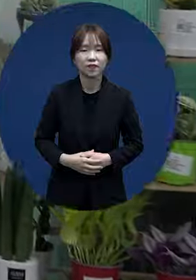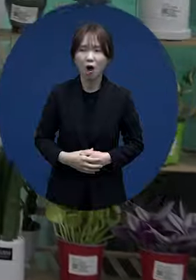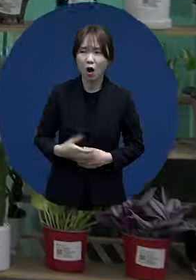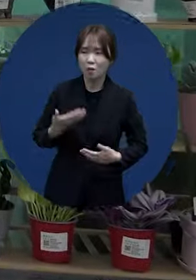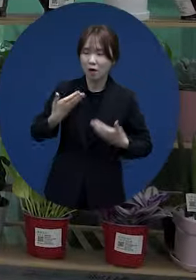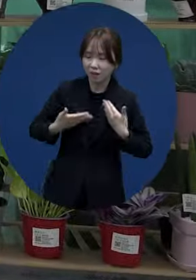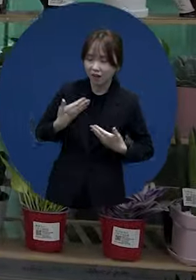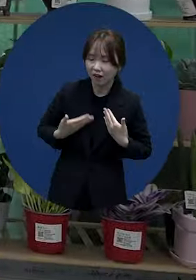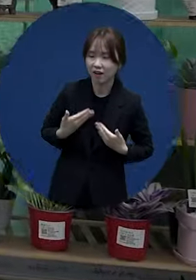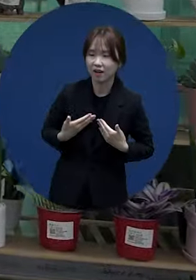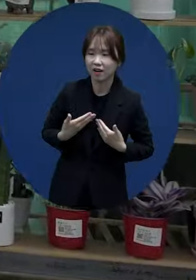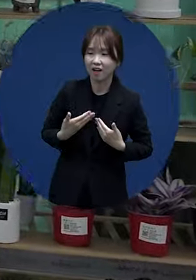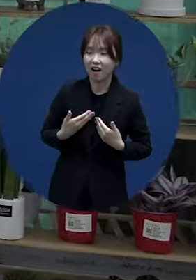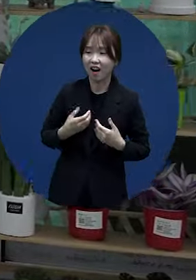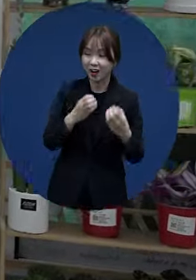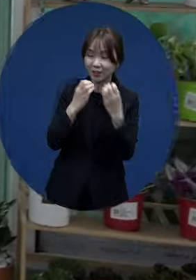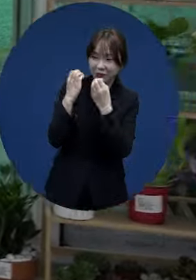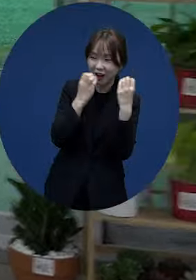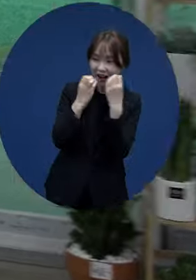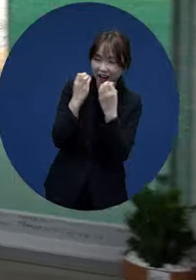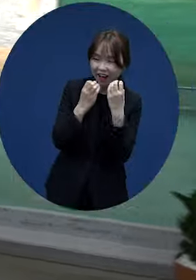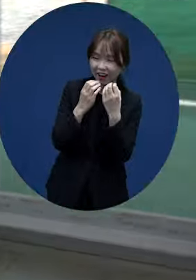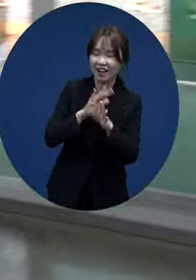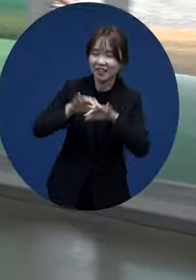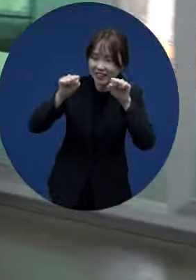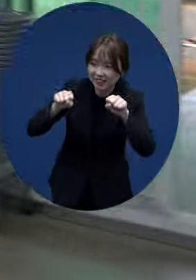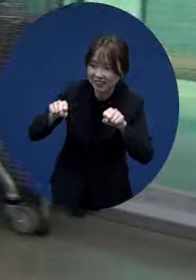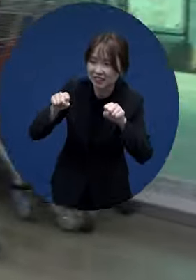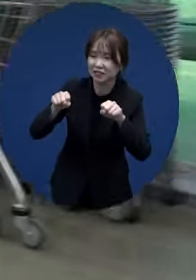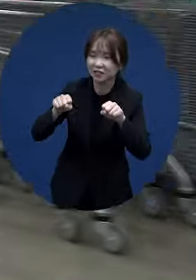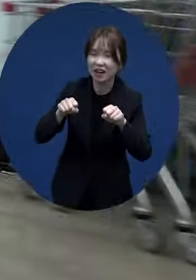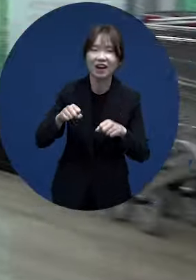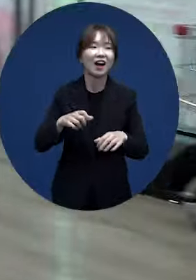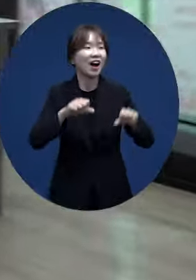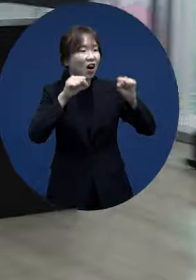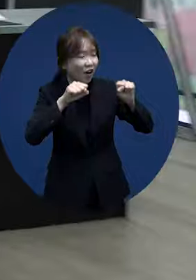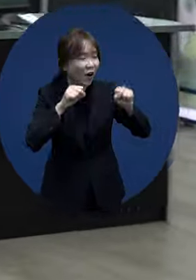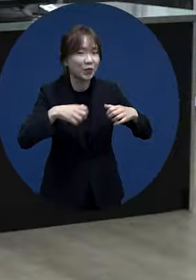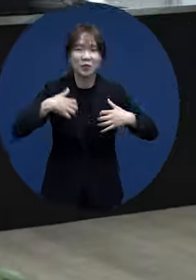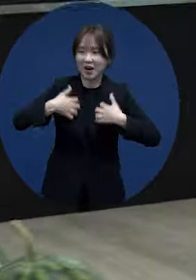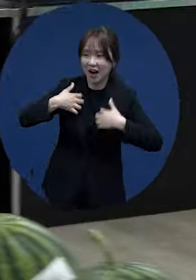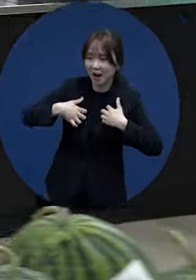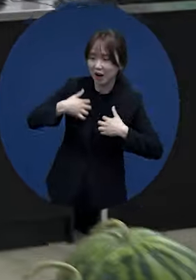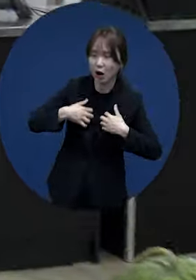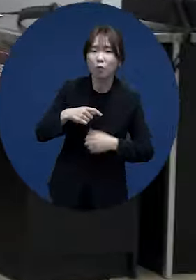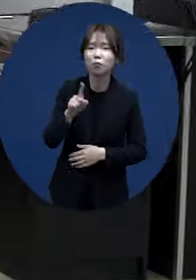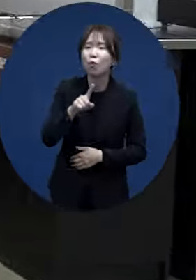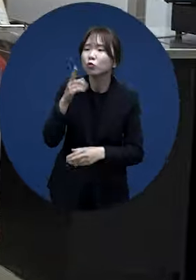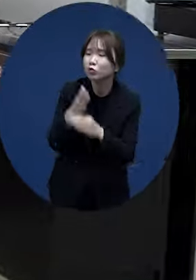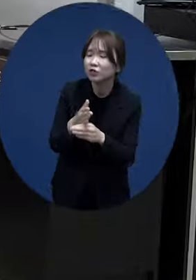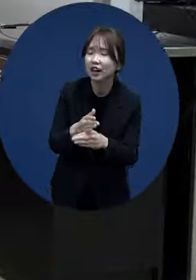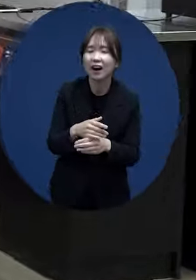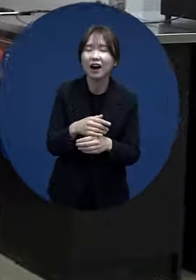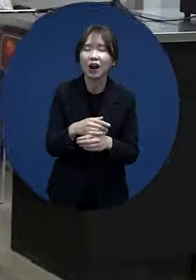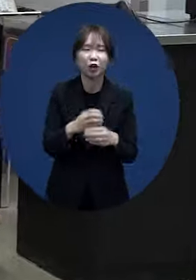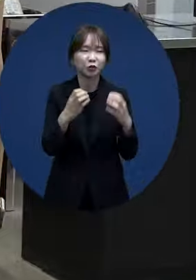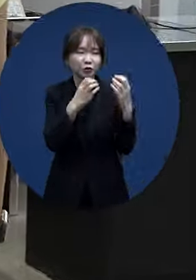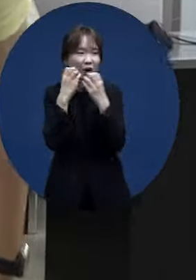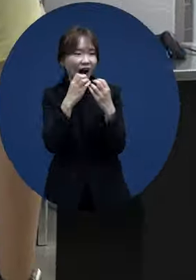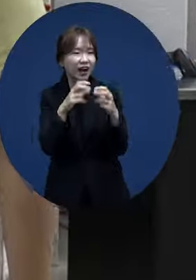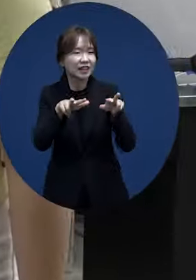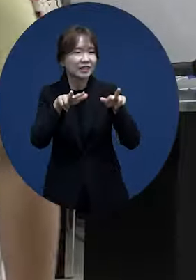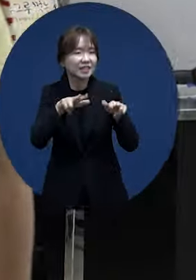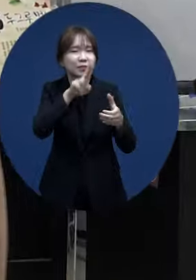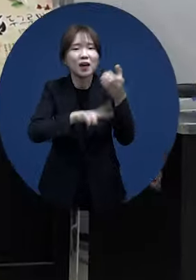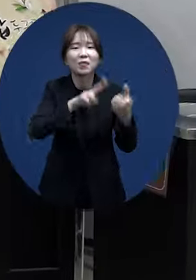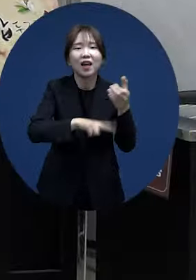어머머머, 야, 바쁘시네. 야, 수박이다! 안녕하세요. 예, 안녕하세요. 어, 반갑습니다. 예. 어, 지금 뭐 하고 계세요? 아,